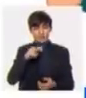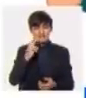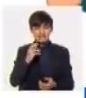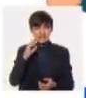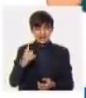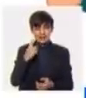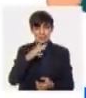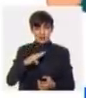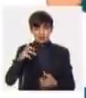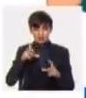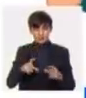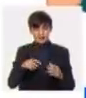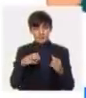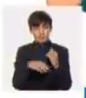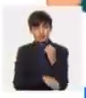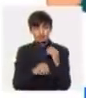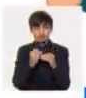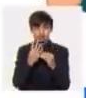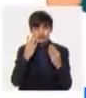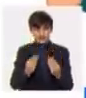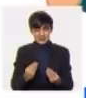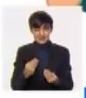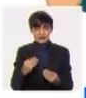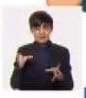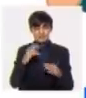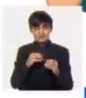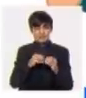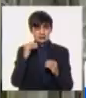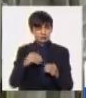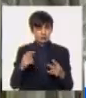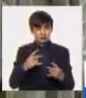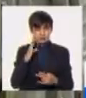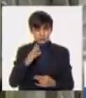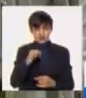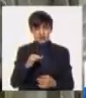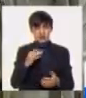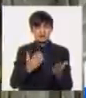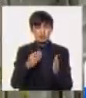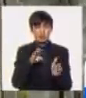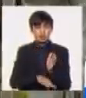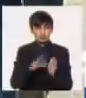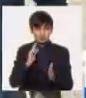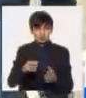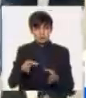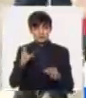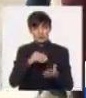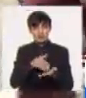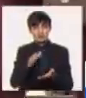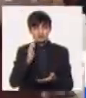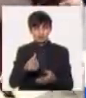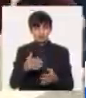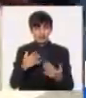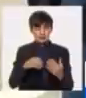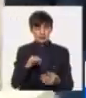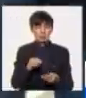миллион человек за последние 14 дней, должен быть не менее 10 тысяч. Но в случае ухудшения этих показателей придется отказаться от послаблений